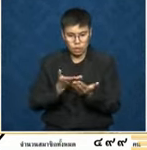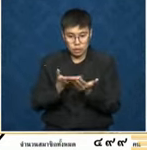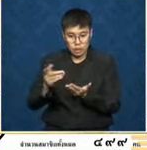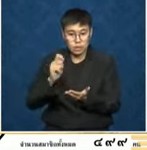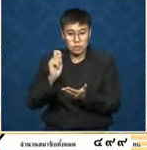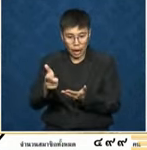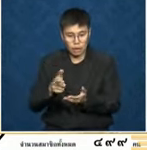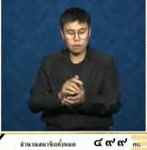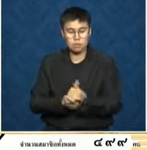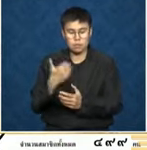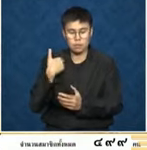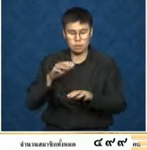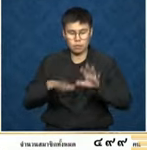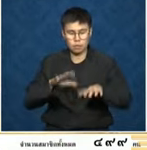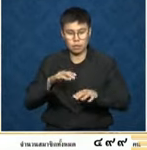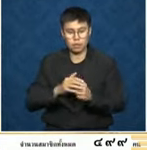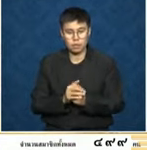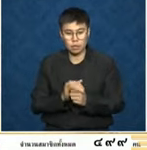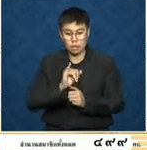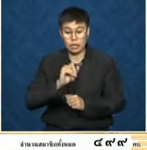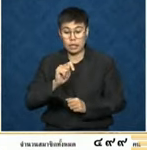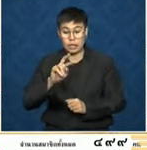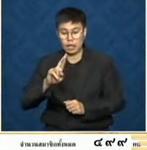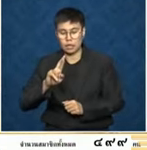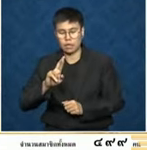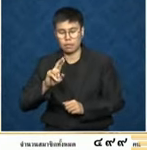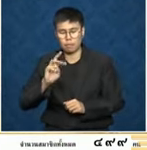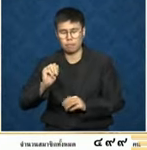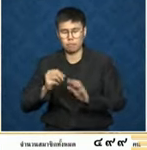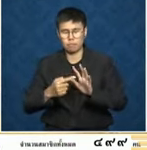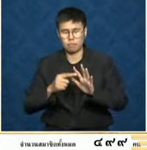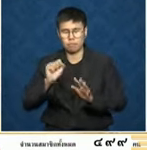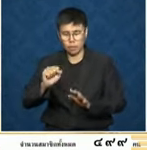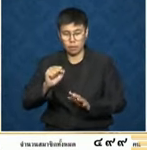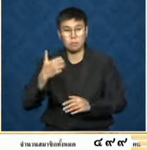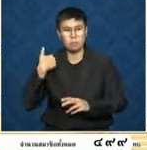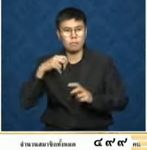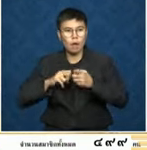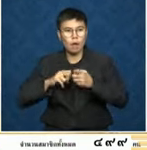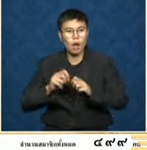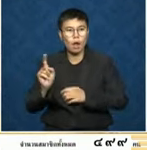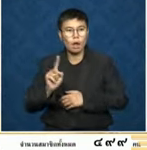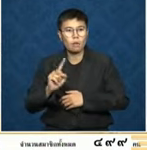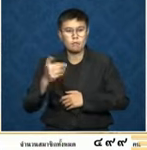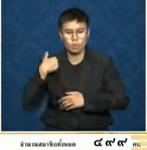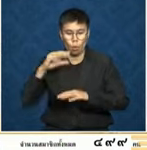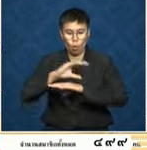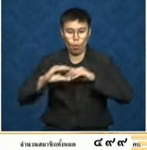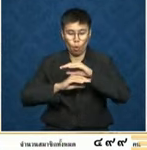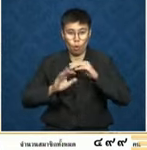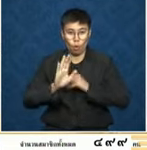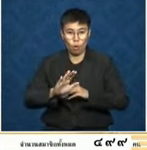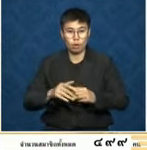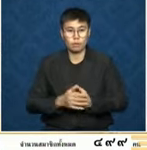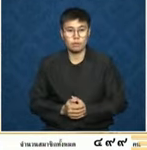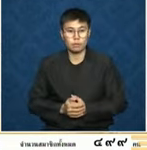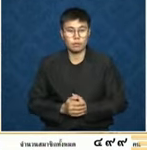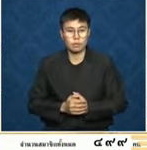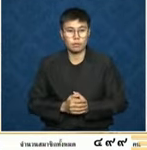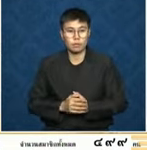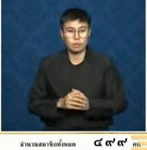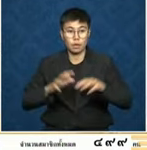หารก็มาเพียงประมาณไตรมาสเดียวหรือไตรมาสเสร็จๆซ้ำเป็นหน้าฝนอะไรเกิดขึ้นนะครับหลายโครงการของรัฐนะครับที่มีปัญห